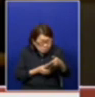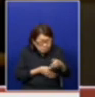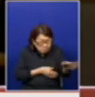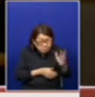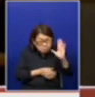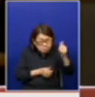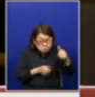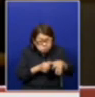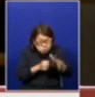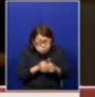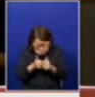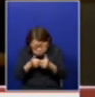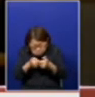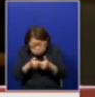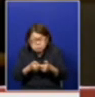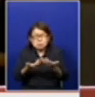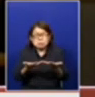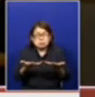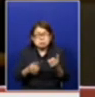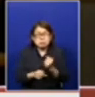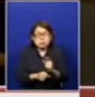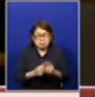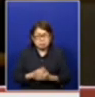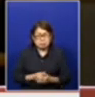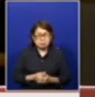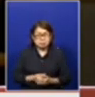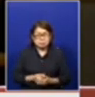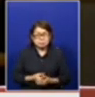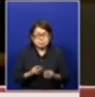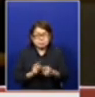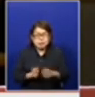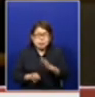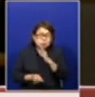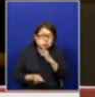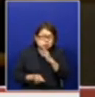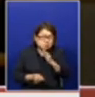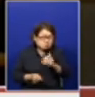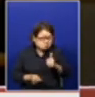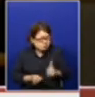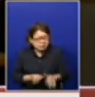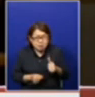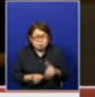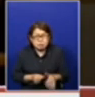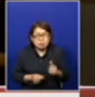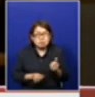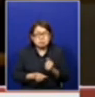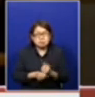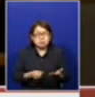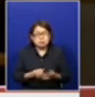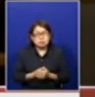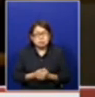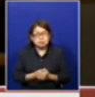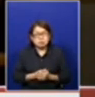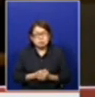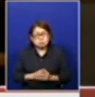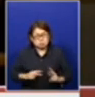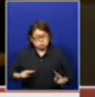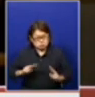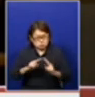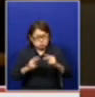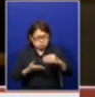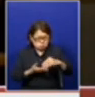ปแต่ว่าถ้าเลี่ยงไม่ได้ท่านต้องให้เขาครับวันนี้